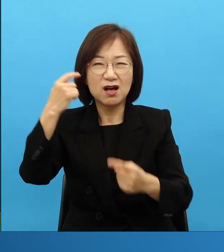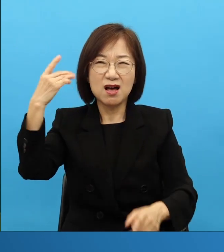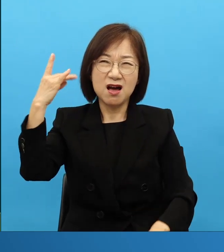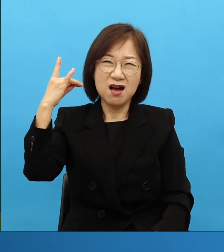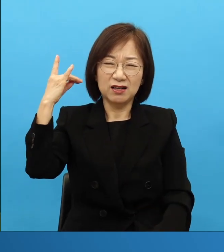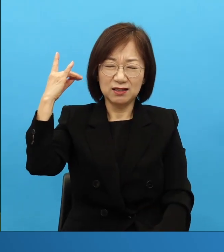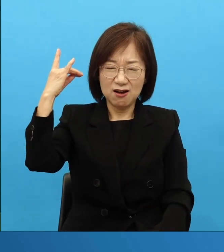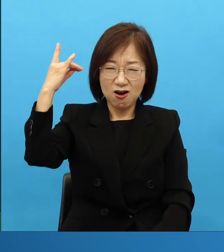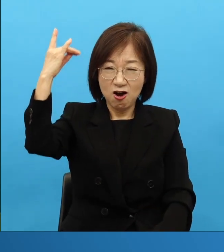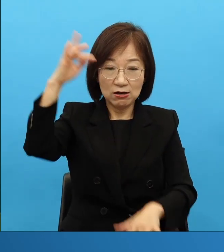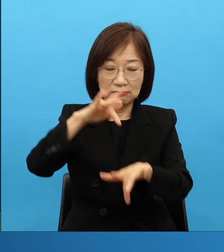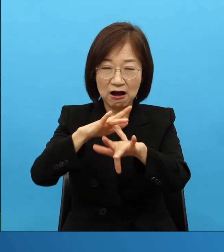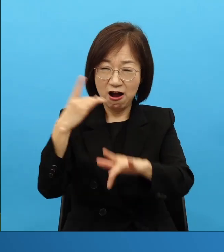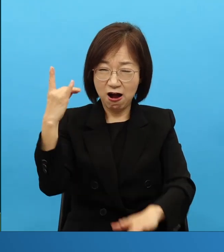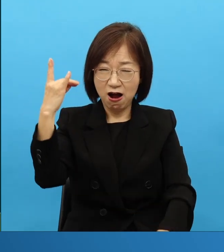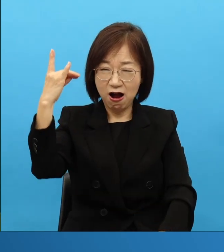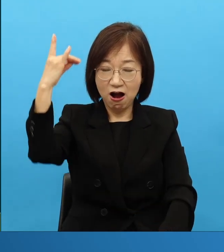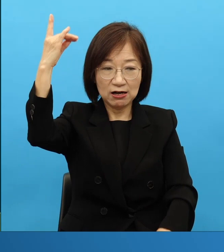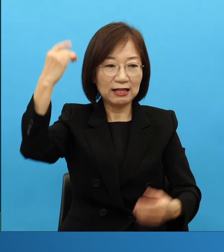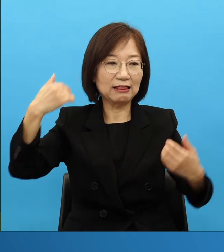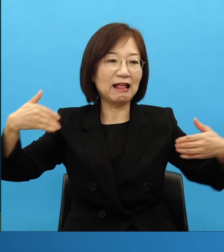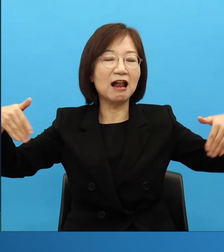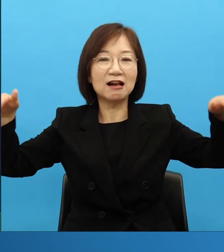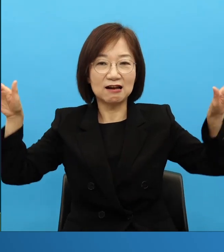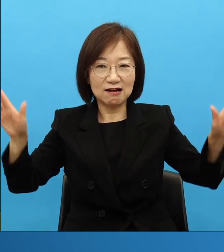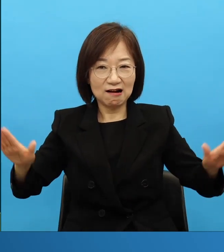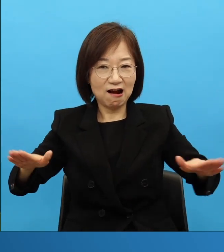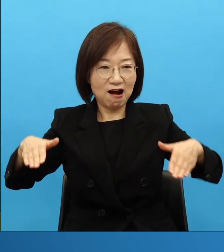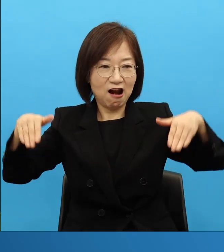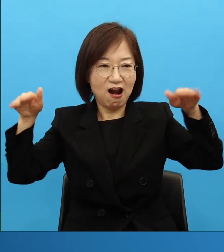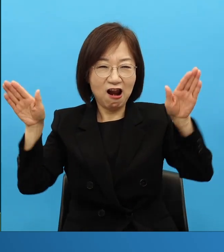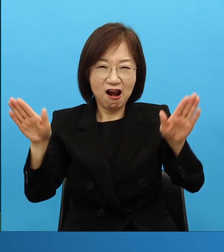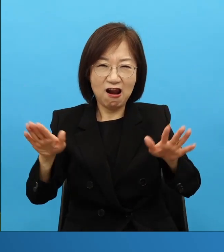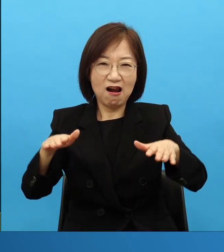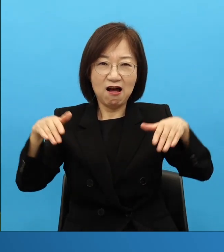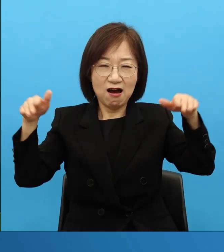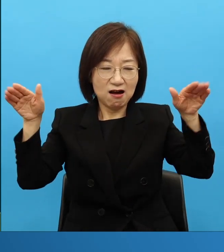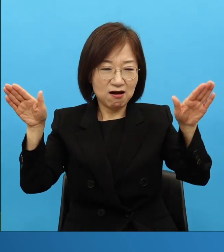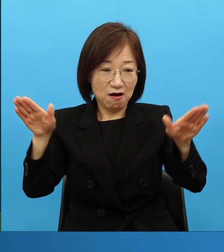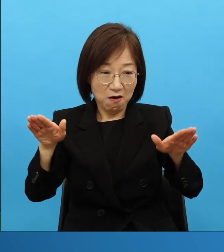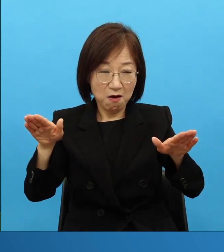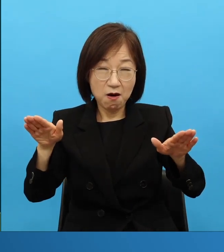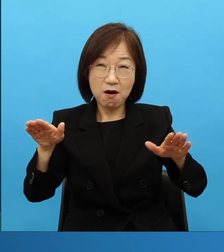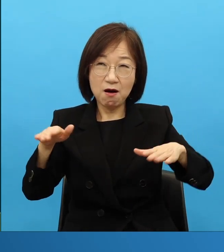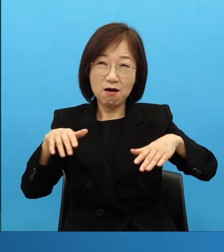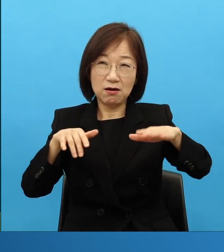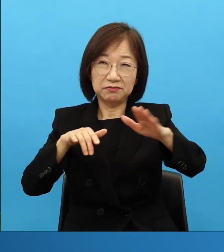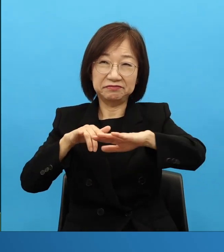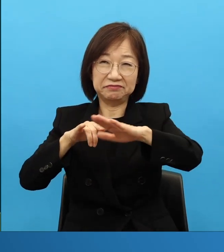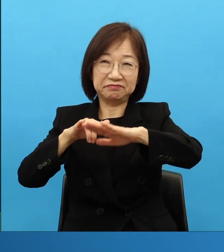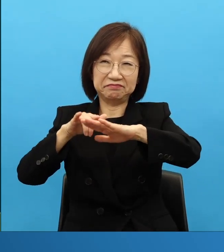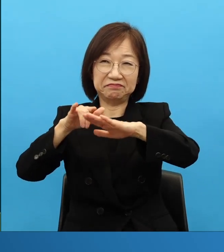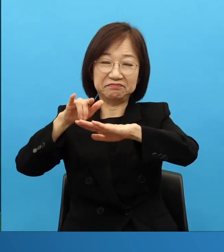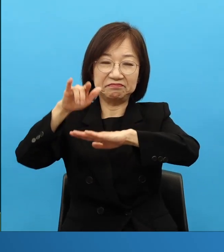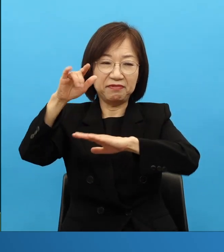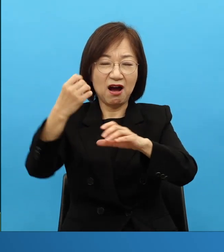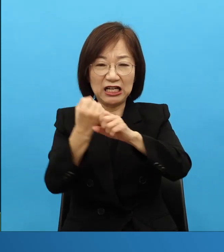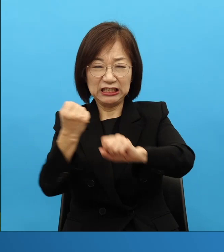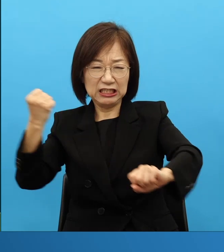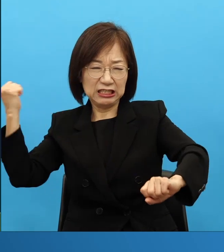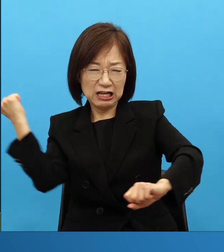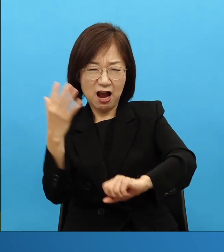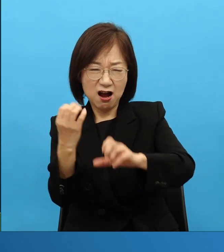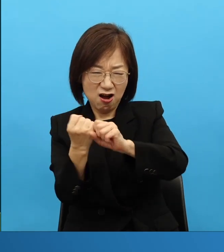very tall, 날개 달렸습니다. large wings. 날으면서 긴 창 들었습니다. He had a long spear and he was flying.